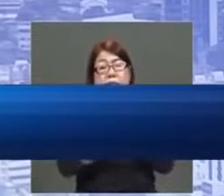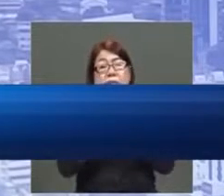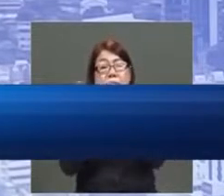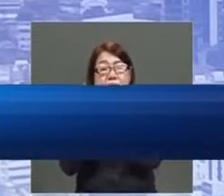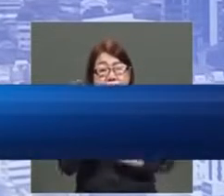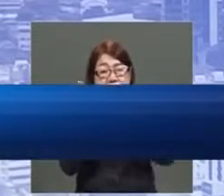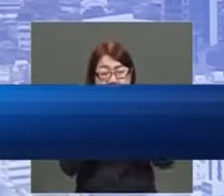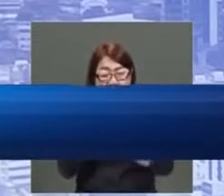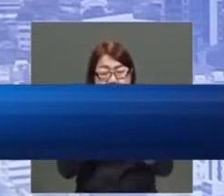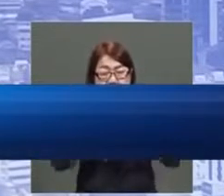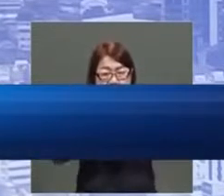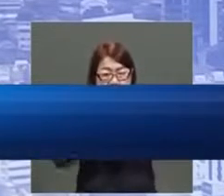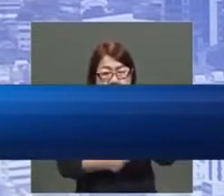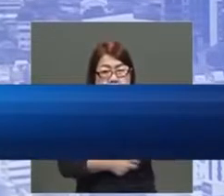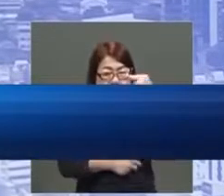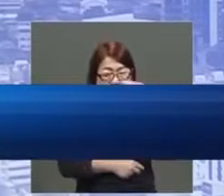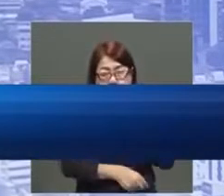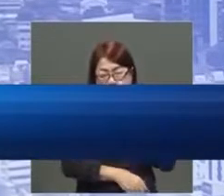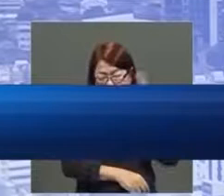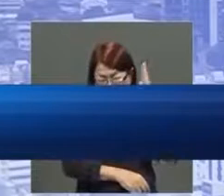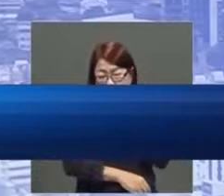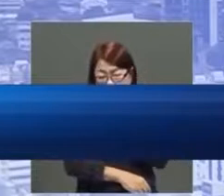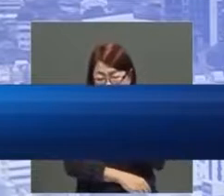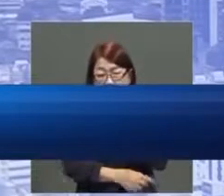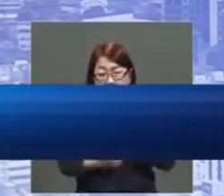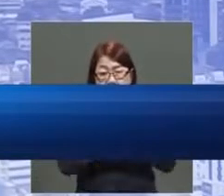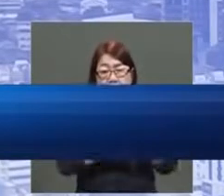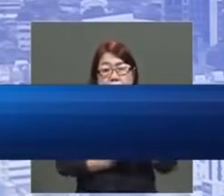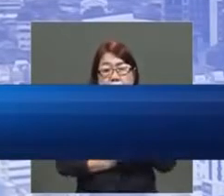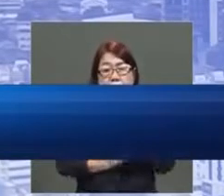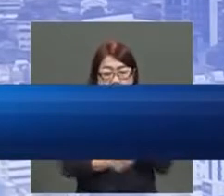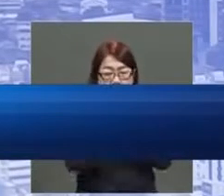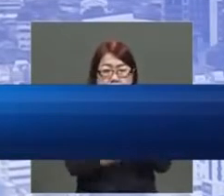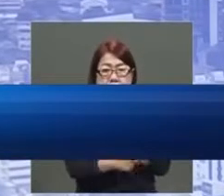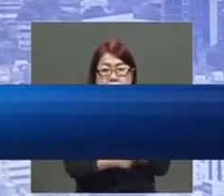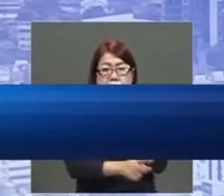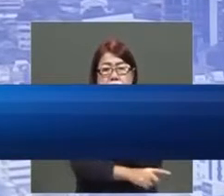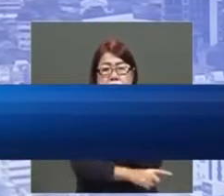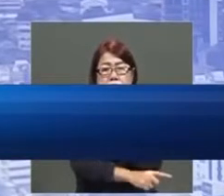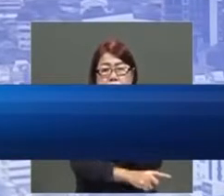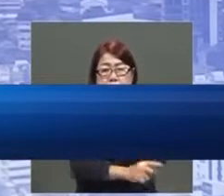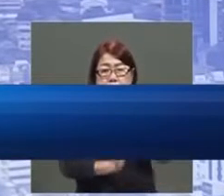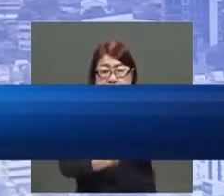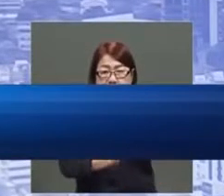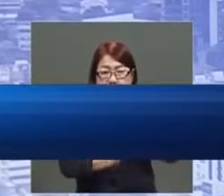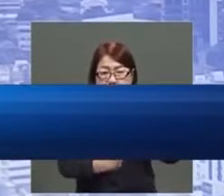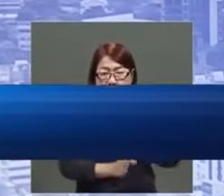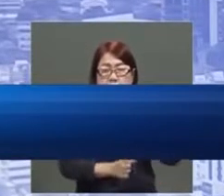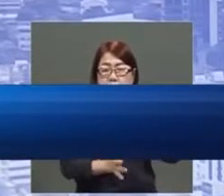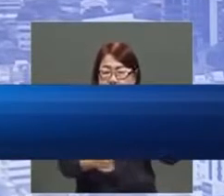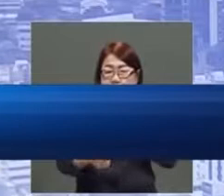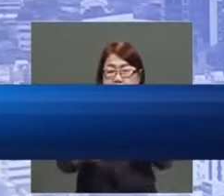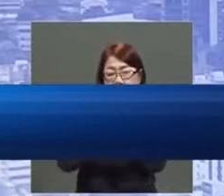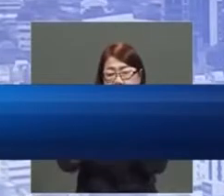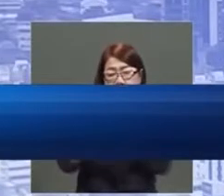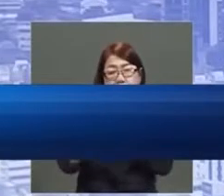ก็ตามแต่ขึ้นกับคณะกรรมการทางด้านเรื่องของสาธารณสุขจะแนะนำนะครับว่าเหมาะสมไหม